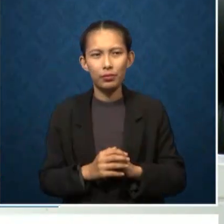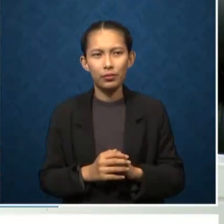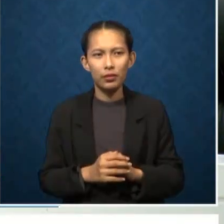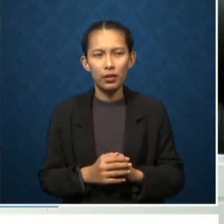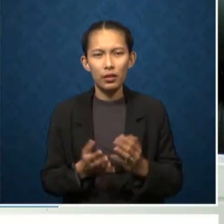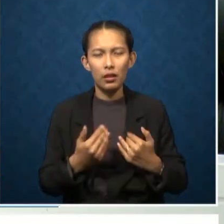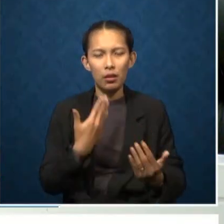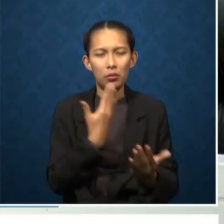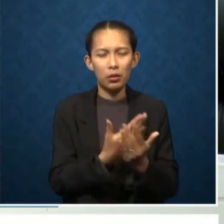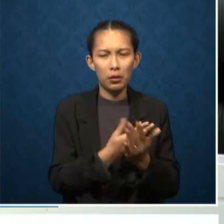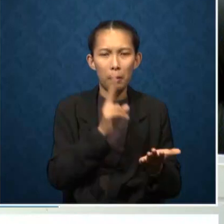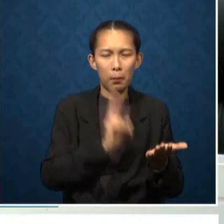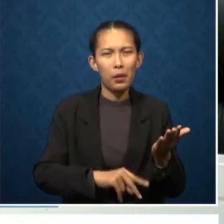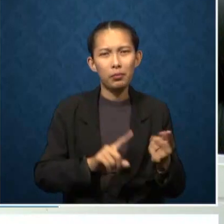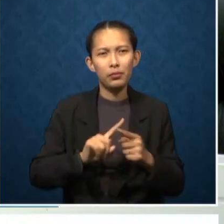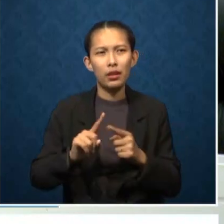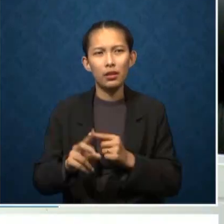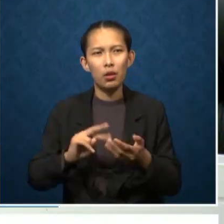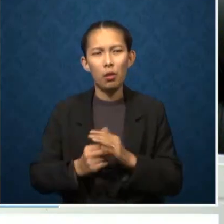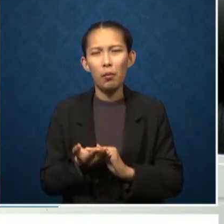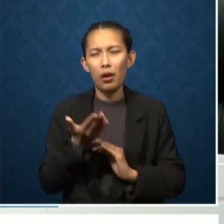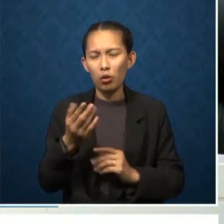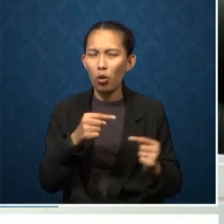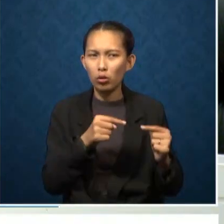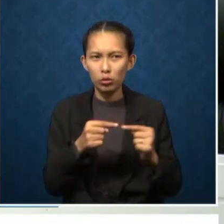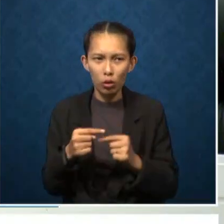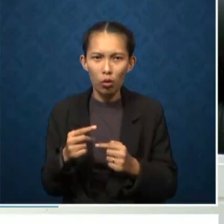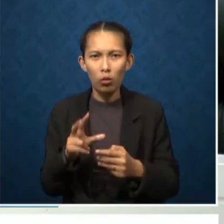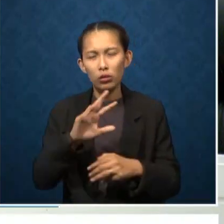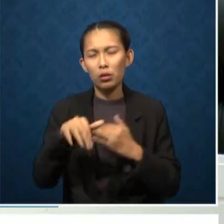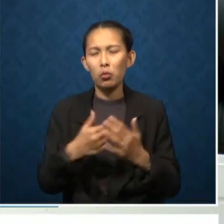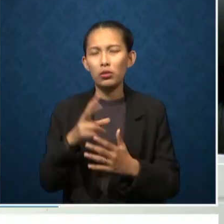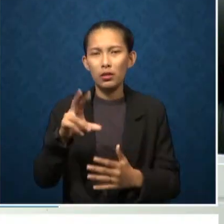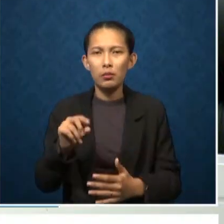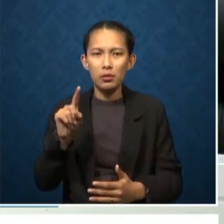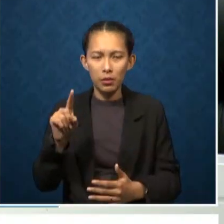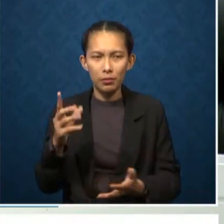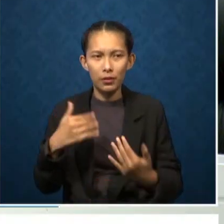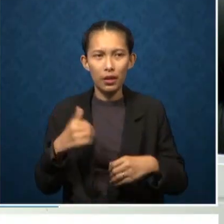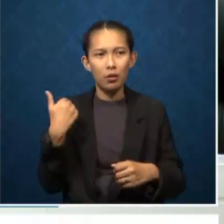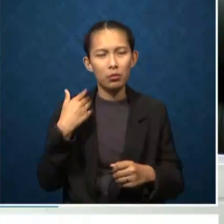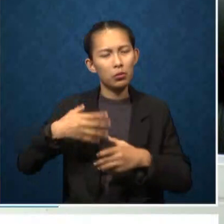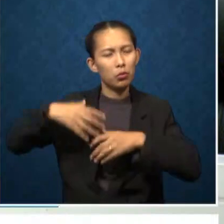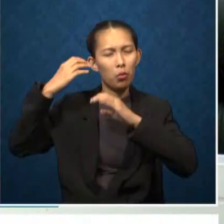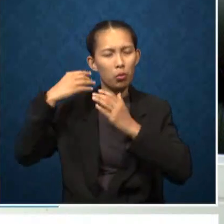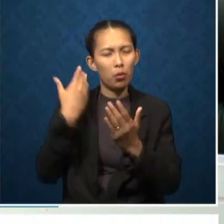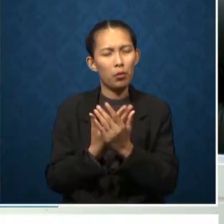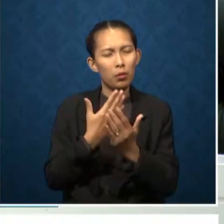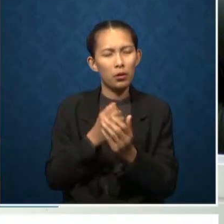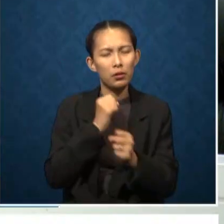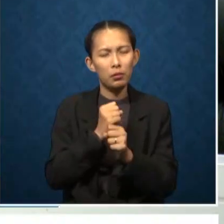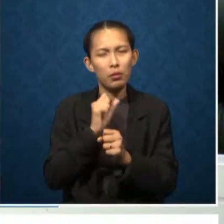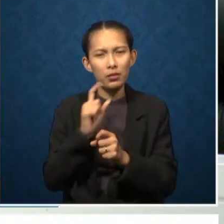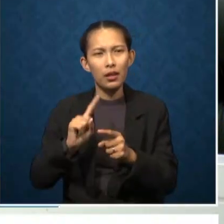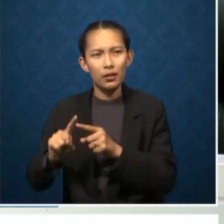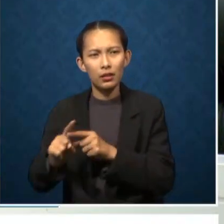ของการชำระค่าธรรมเนียมแทนการยื่นคำขอต่อใบอนุญาตถึง31ใบอนุญาตทบทวนค่าธรรมเนียมในการอนุมัติอนุญาตต่าง